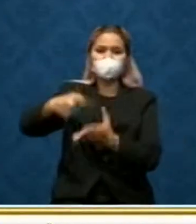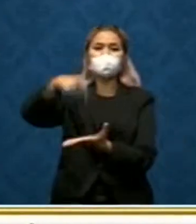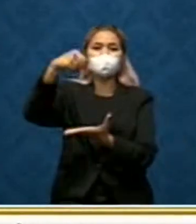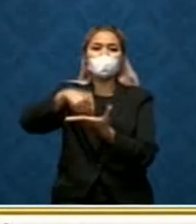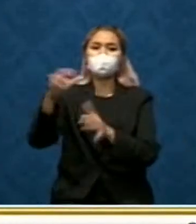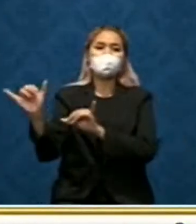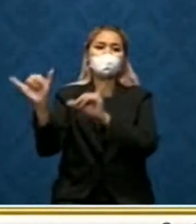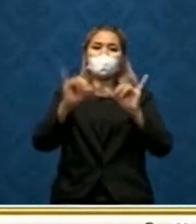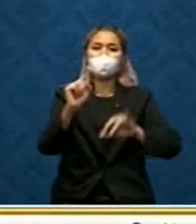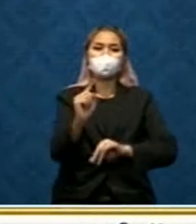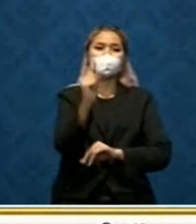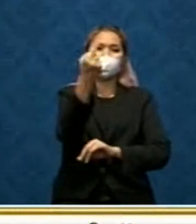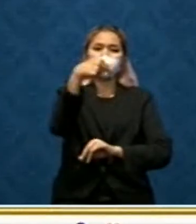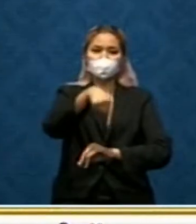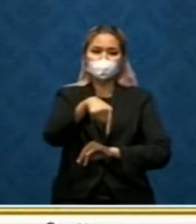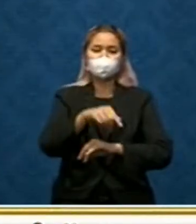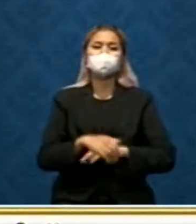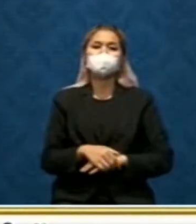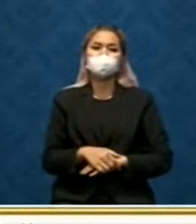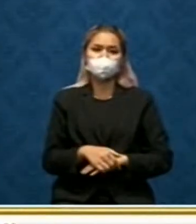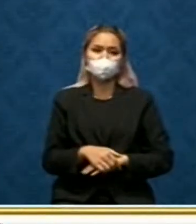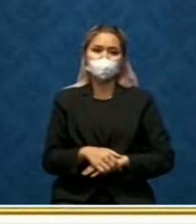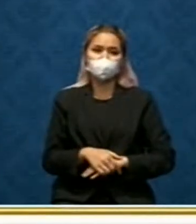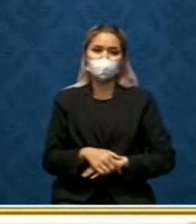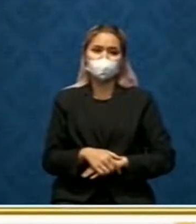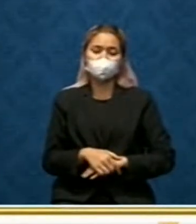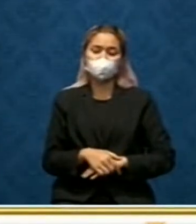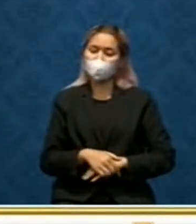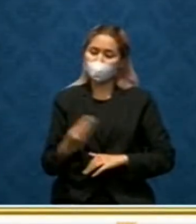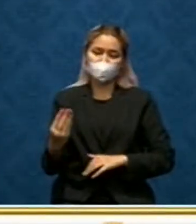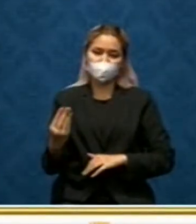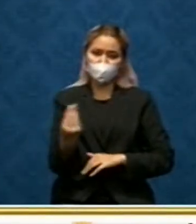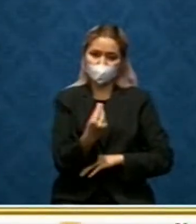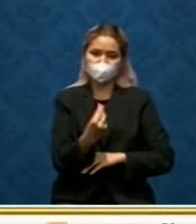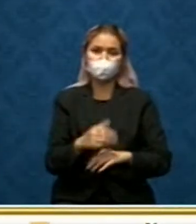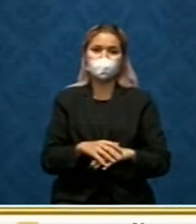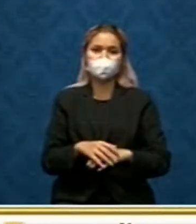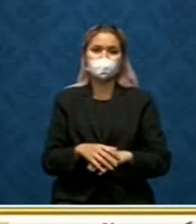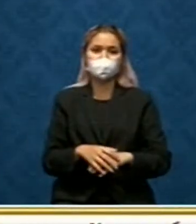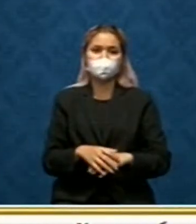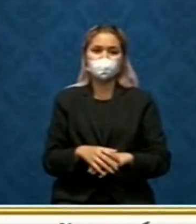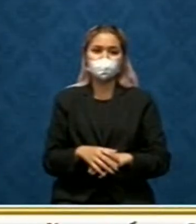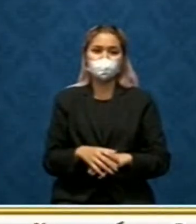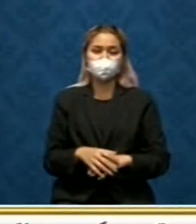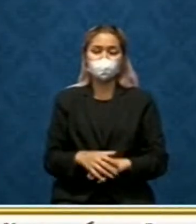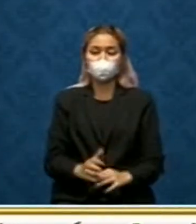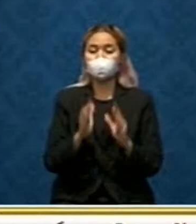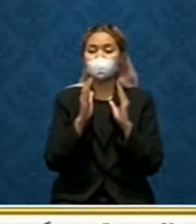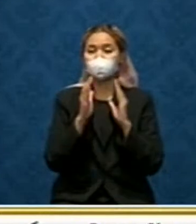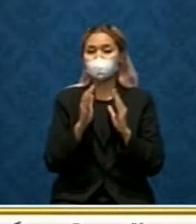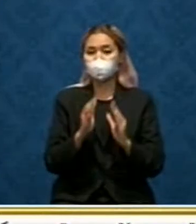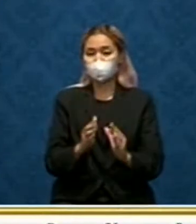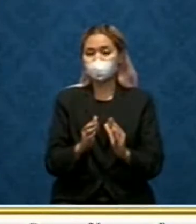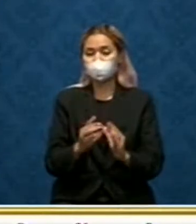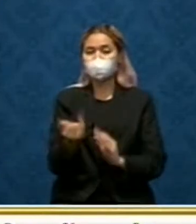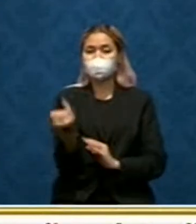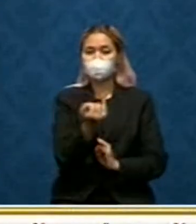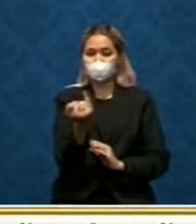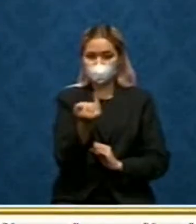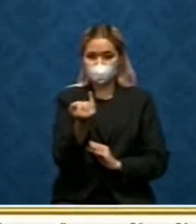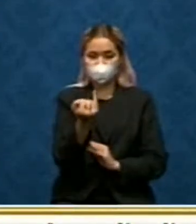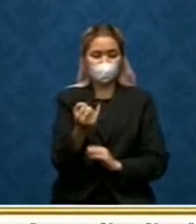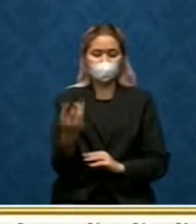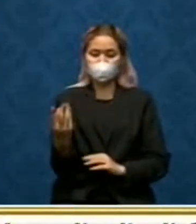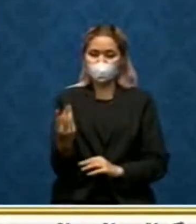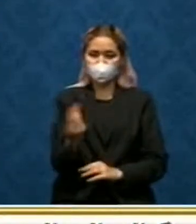แล้ personalizedไมดี intellectual